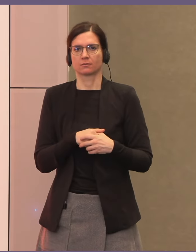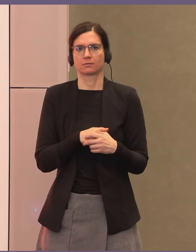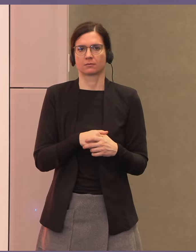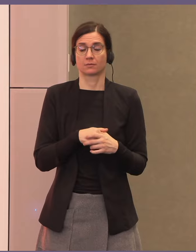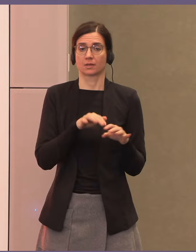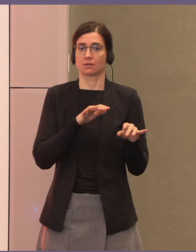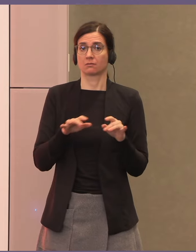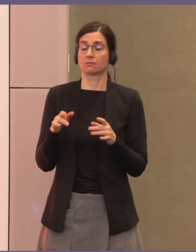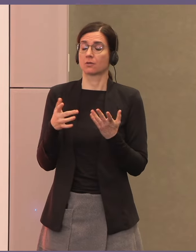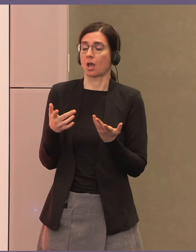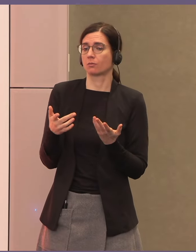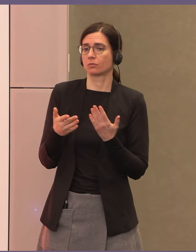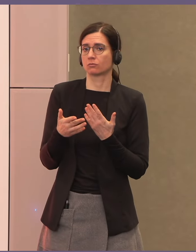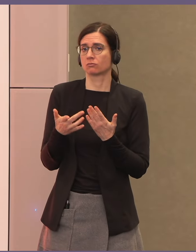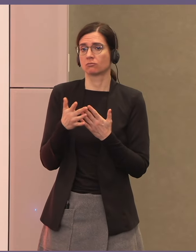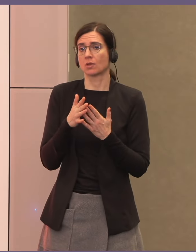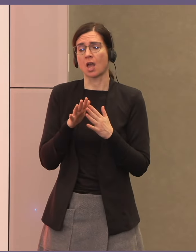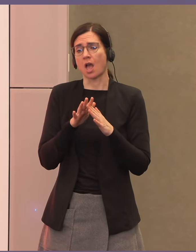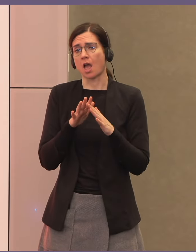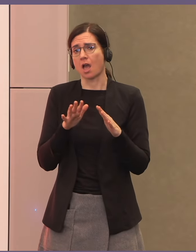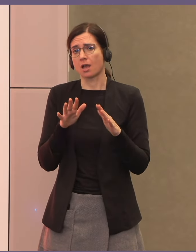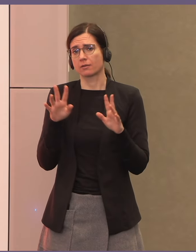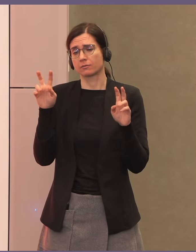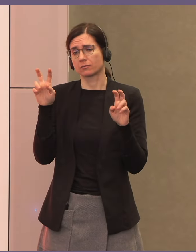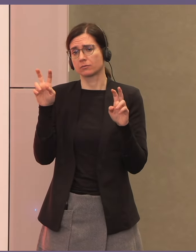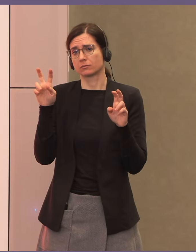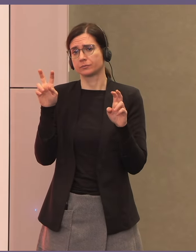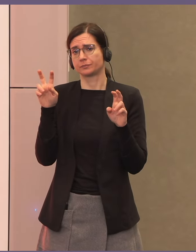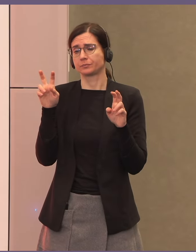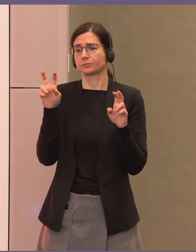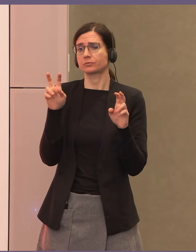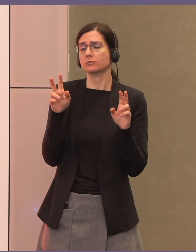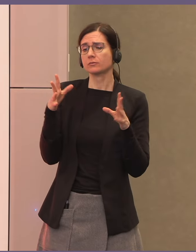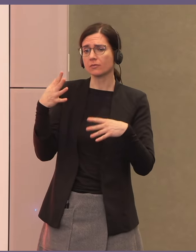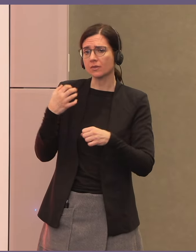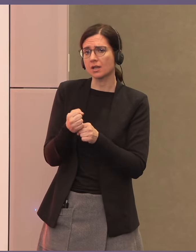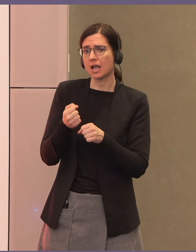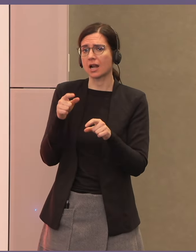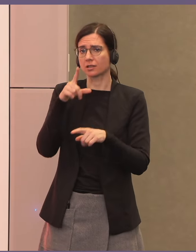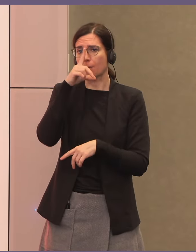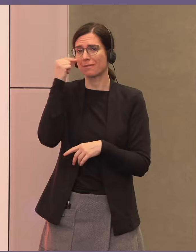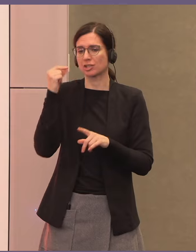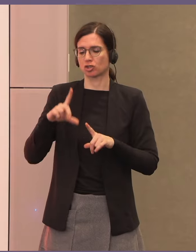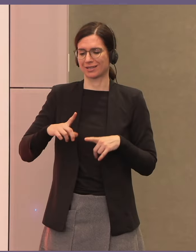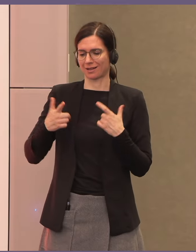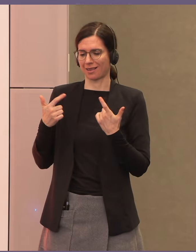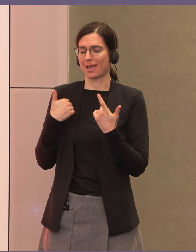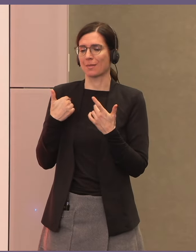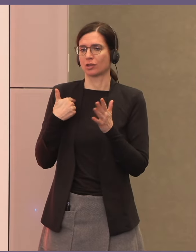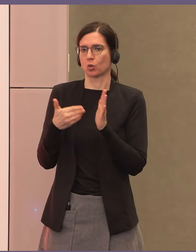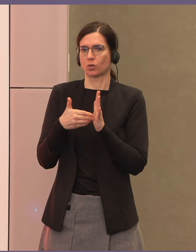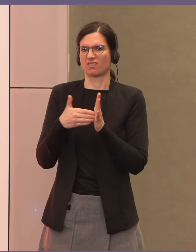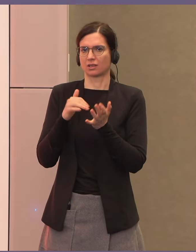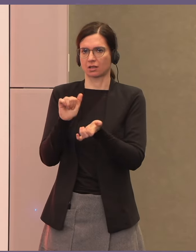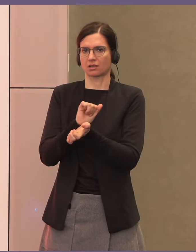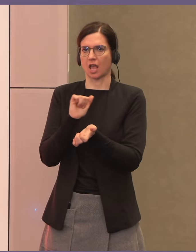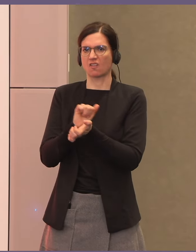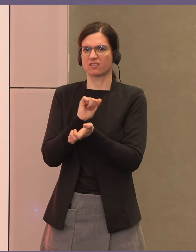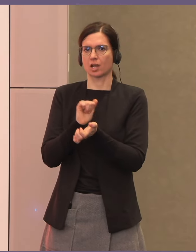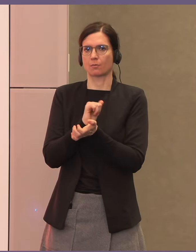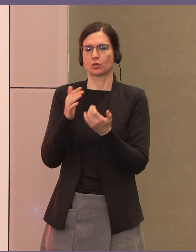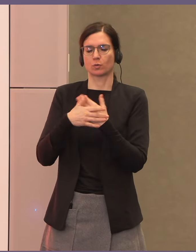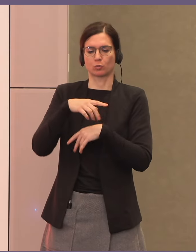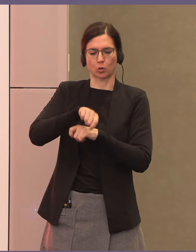Reproduktionsarbeit, das heißt alle für die Herstellung und den Erhalt des menschlichen Lebens notwendige Aufgaben